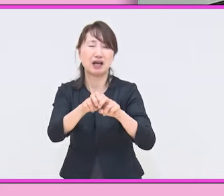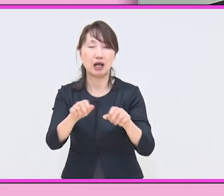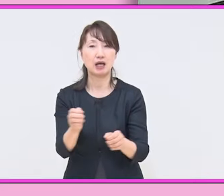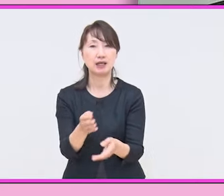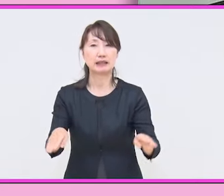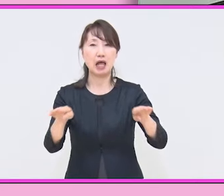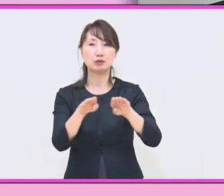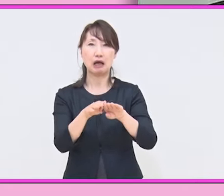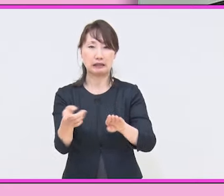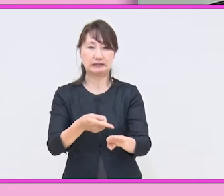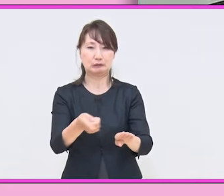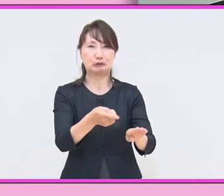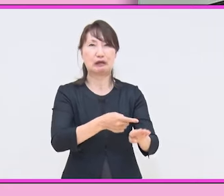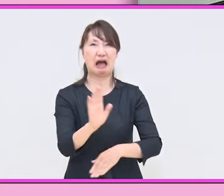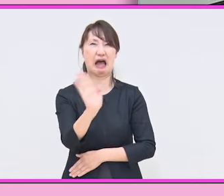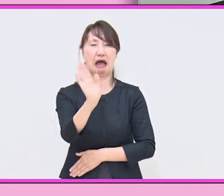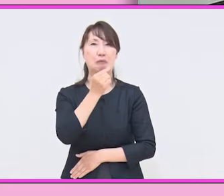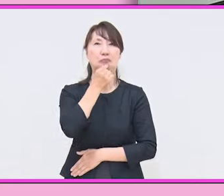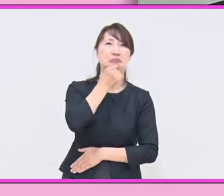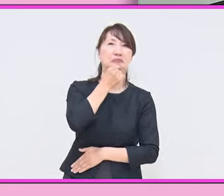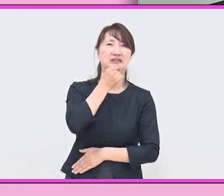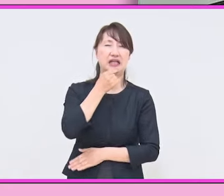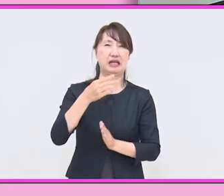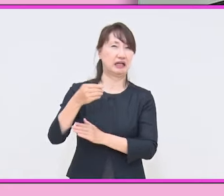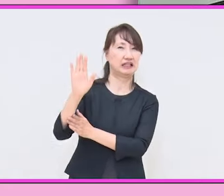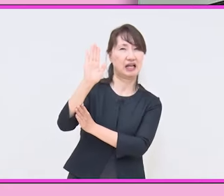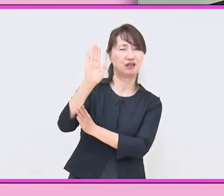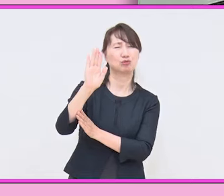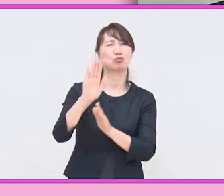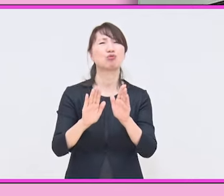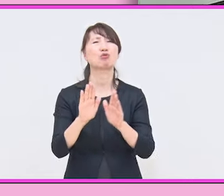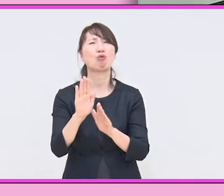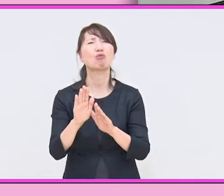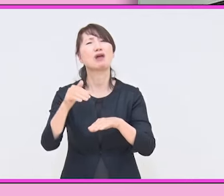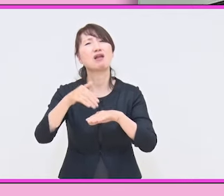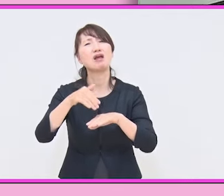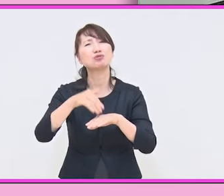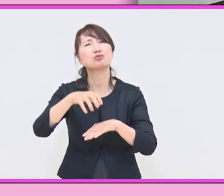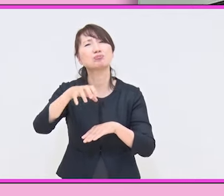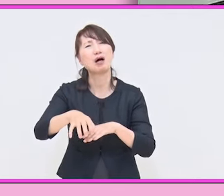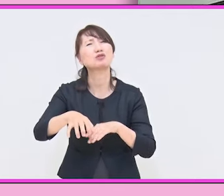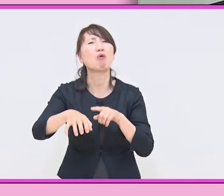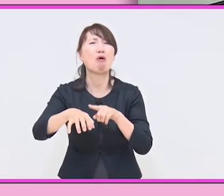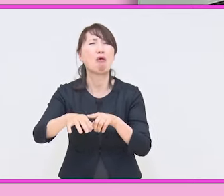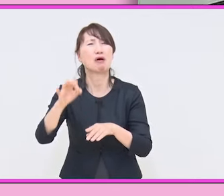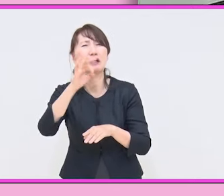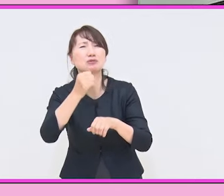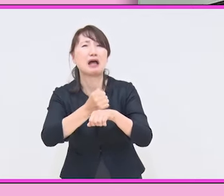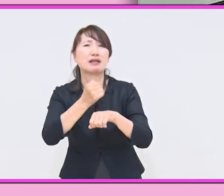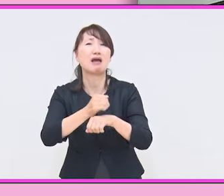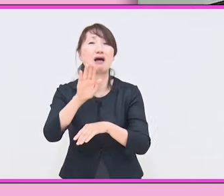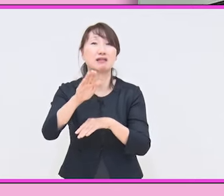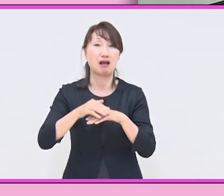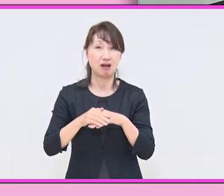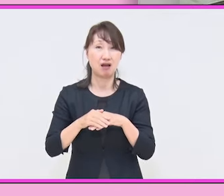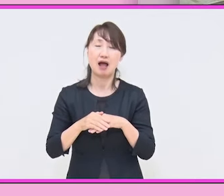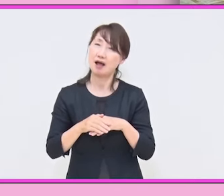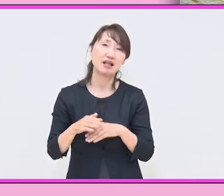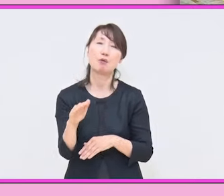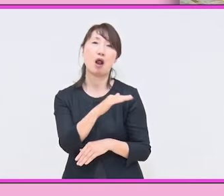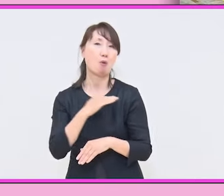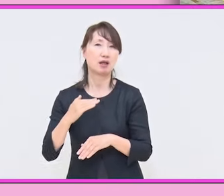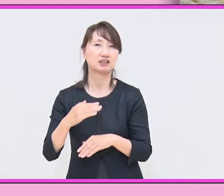がつくとか言って誰も貸してくれないって、非常に環境に苦労、練習環境に苦労されてたんで、それだったらもう